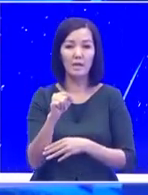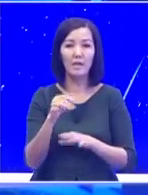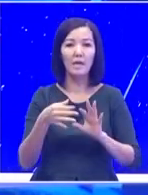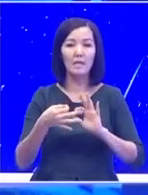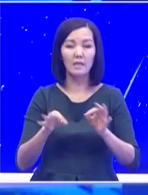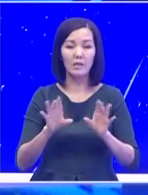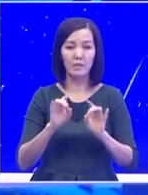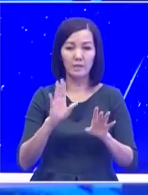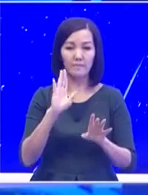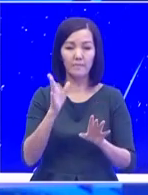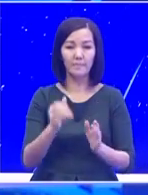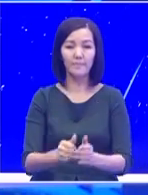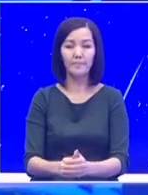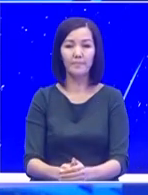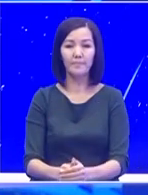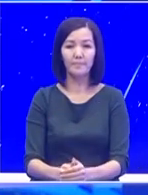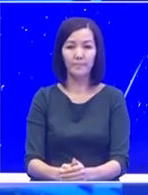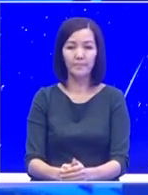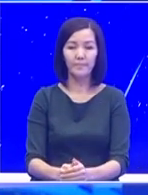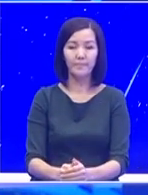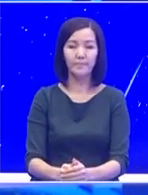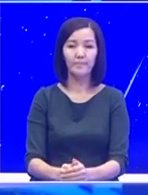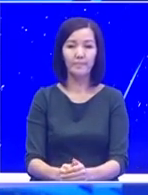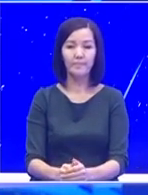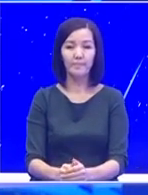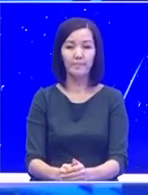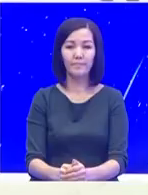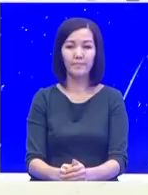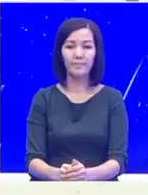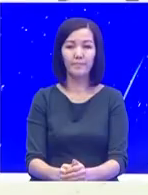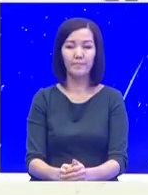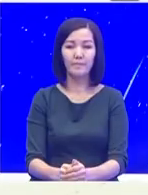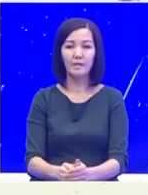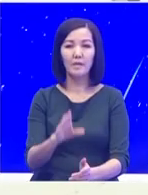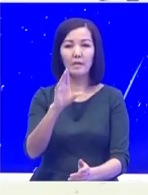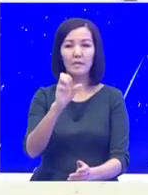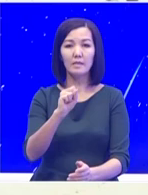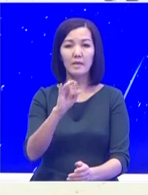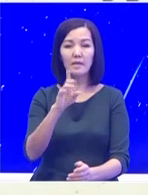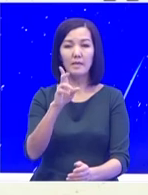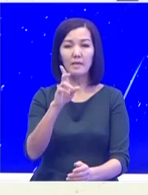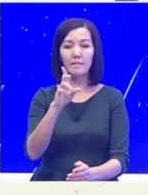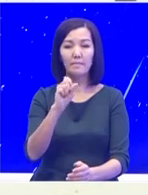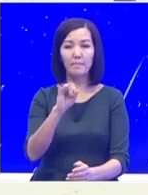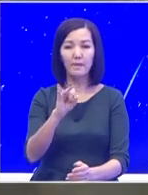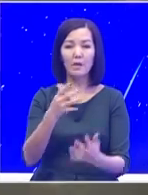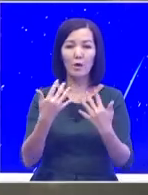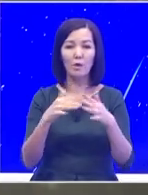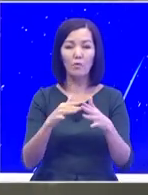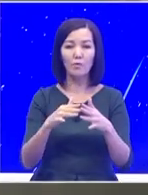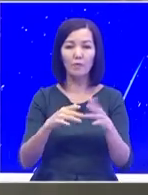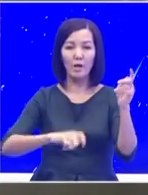алшысынан түсіп қоржыны майланды. Тілші сюжетінен көрейік. Сарыбай би ауылында өткен спорттық жарысқа